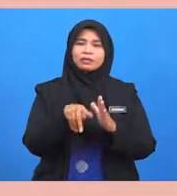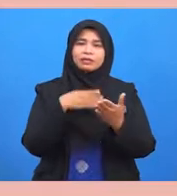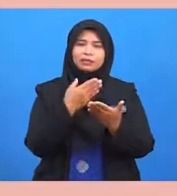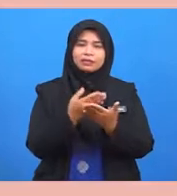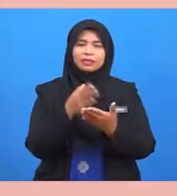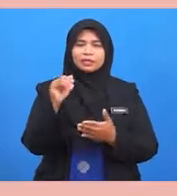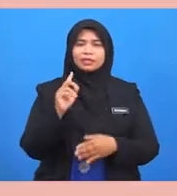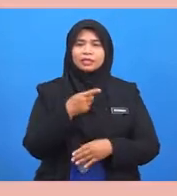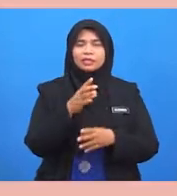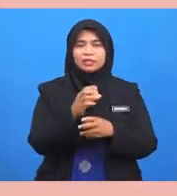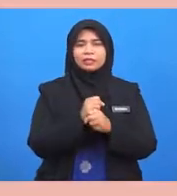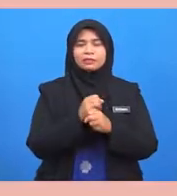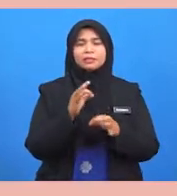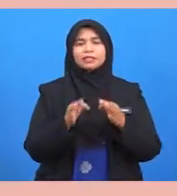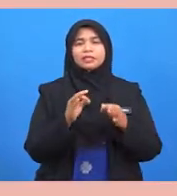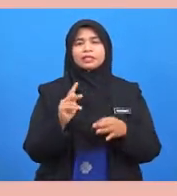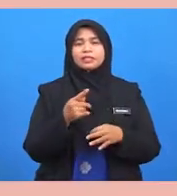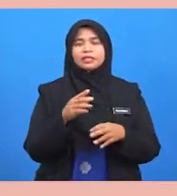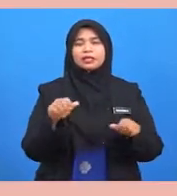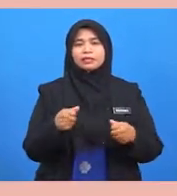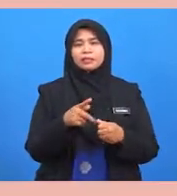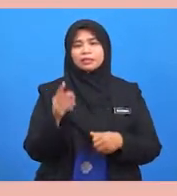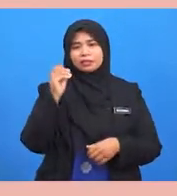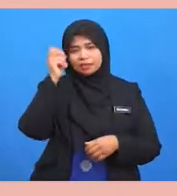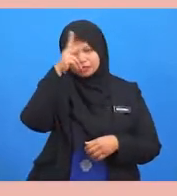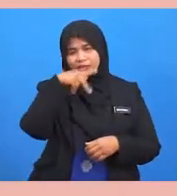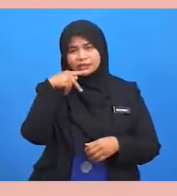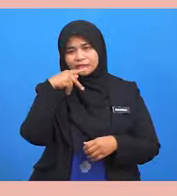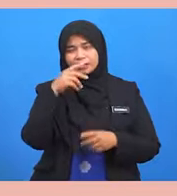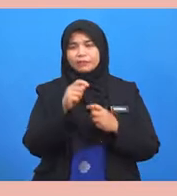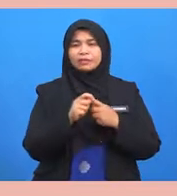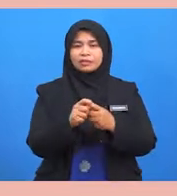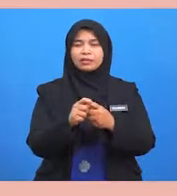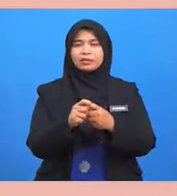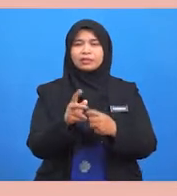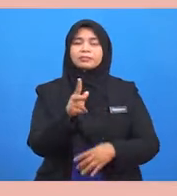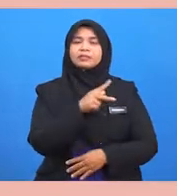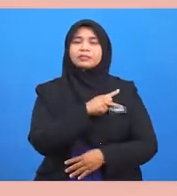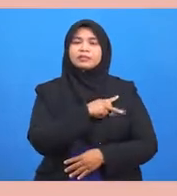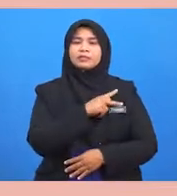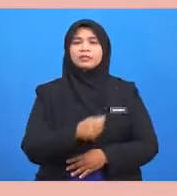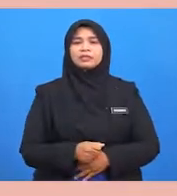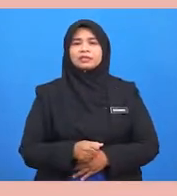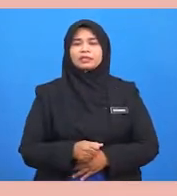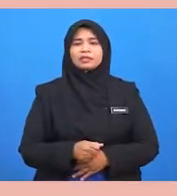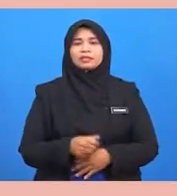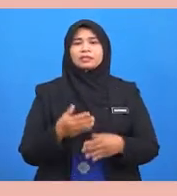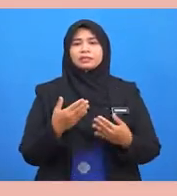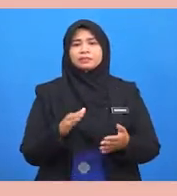dapat sekiranya kita mengamalkan sikap mentaati pemimpin.